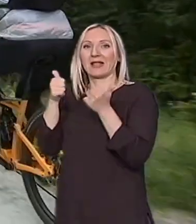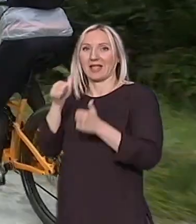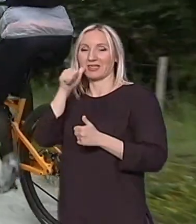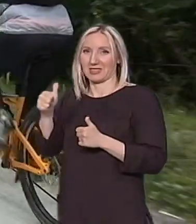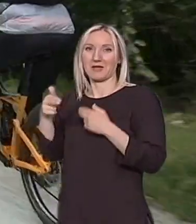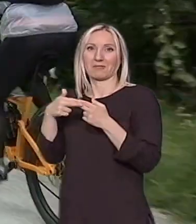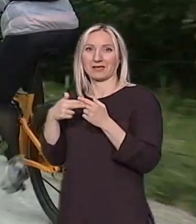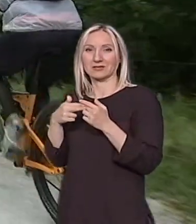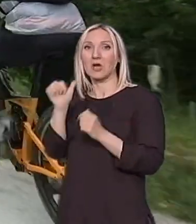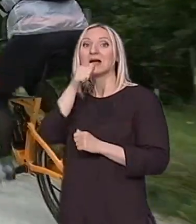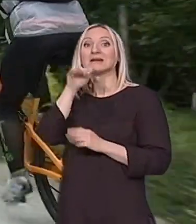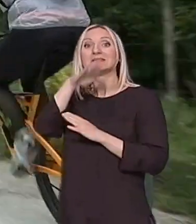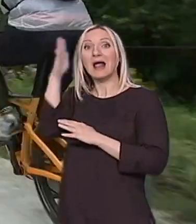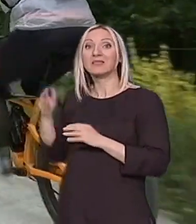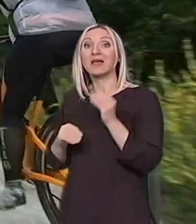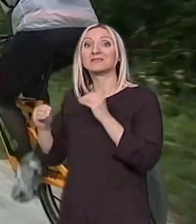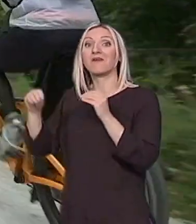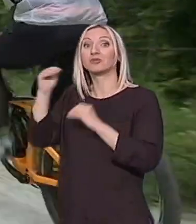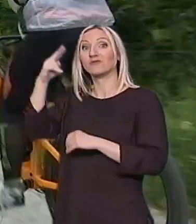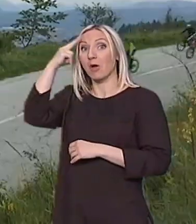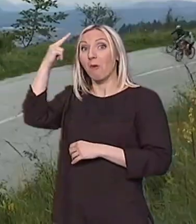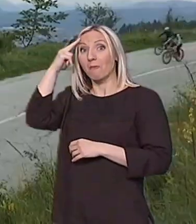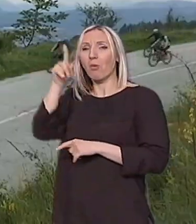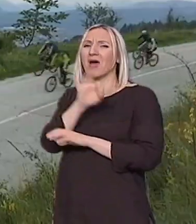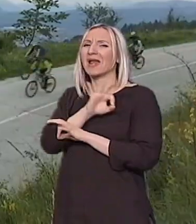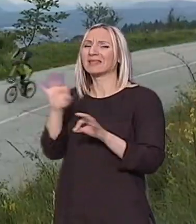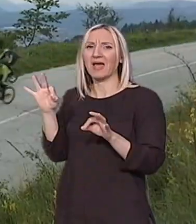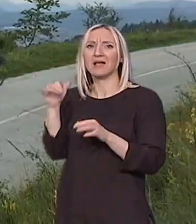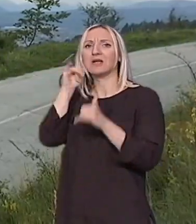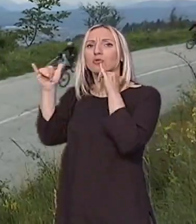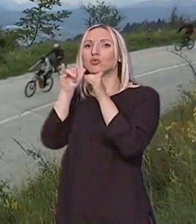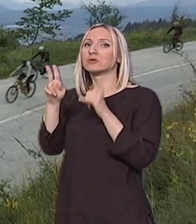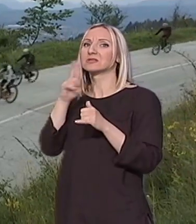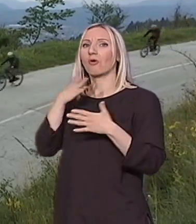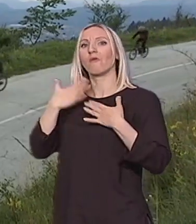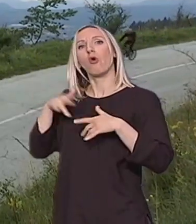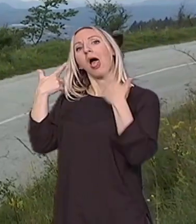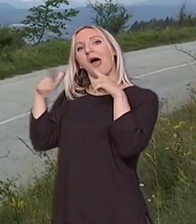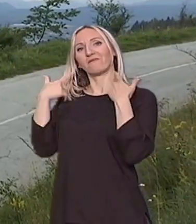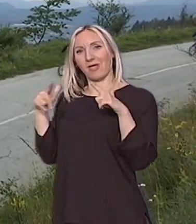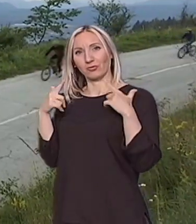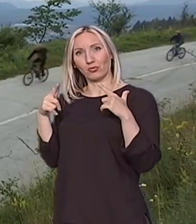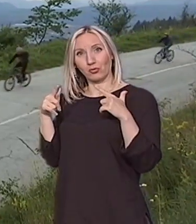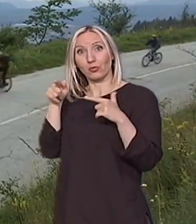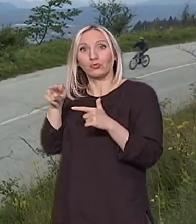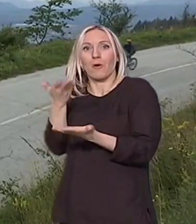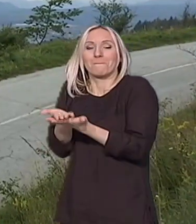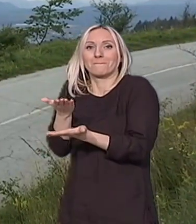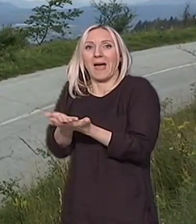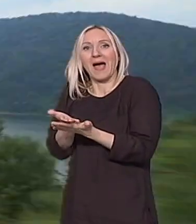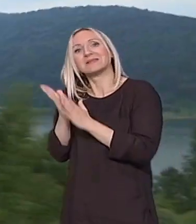Na Zlataru, koji se sve više pozicionira kao mesto idealno za turiste, koji su ujedno i avanturisti, bila je naša baza trećeg